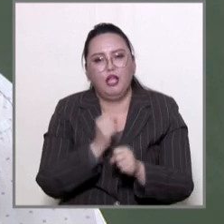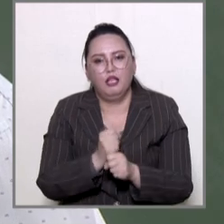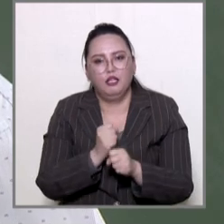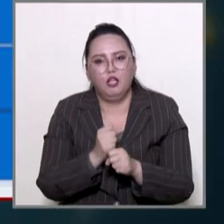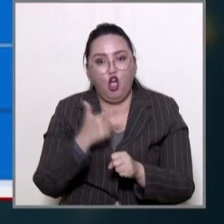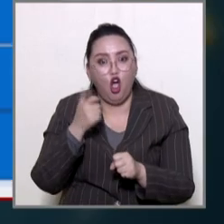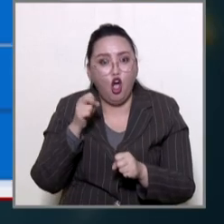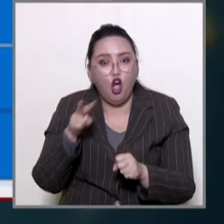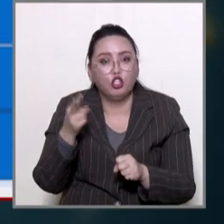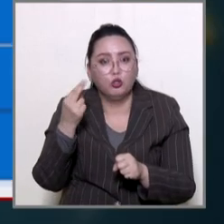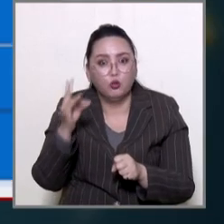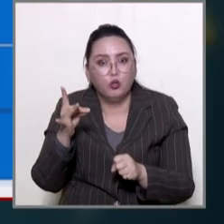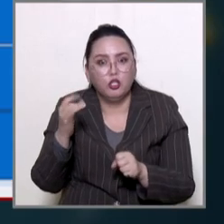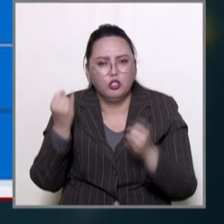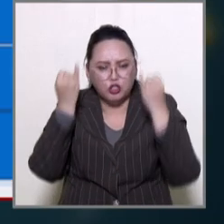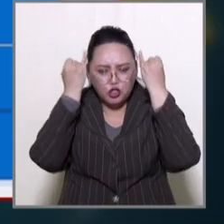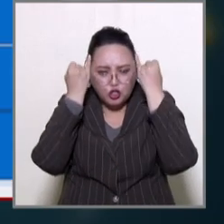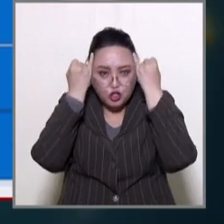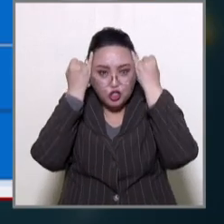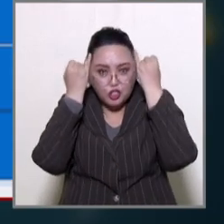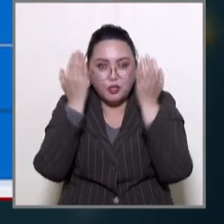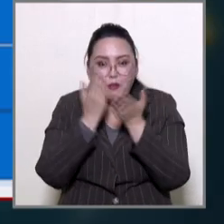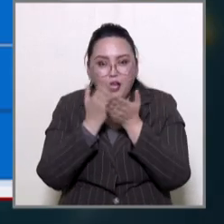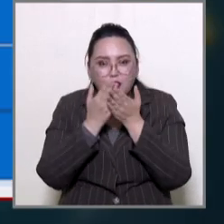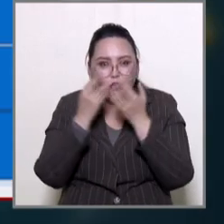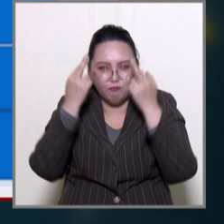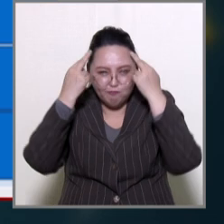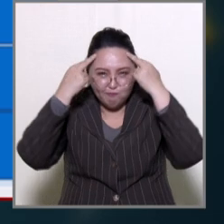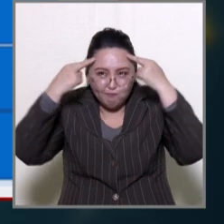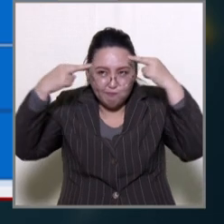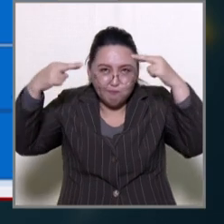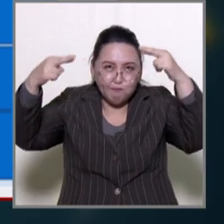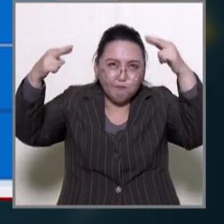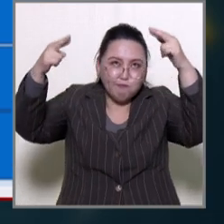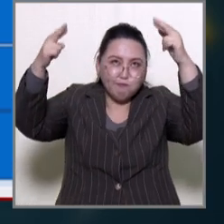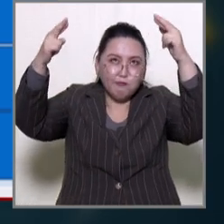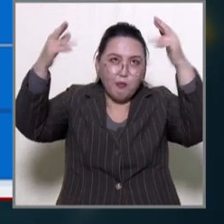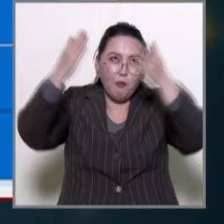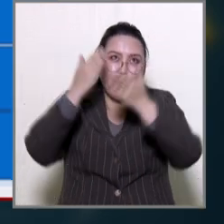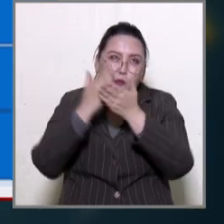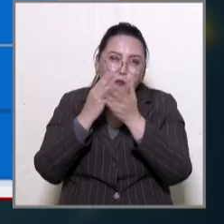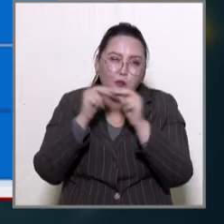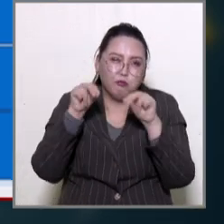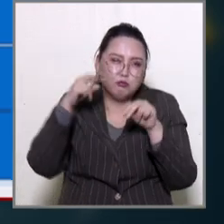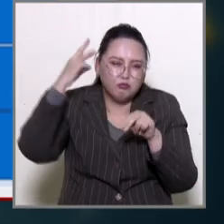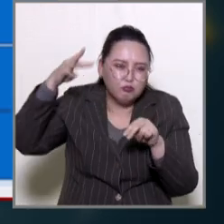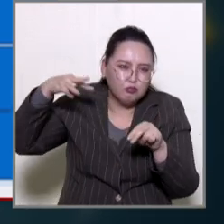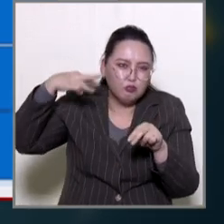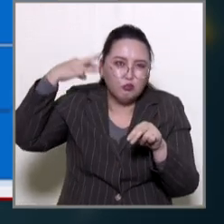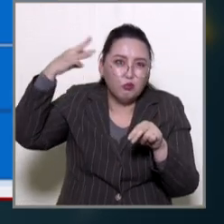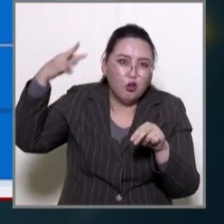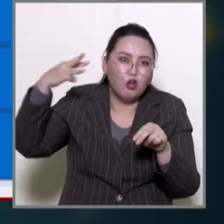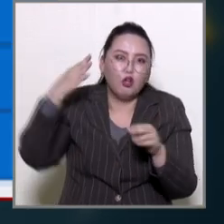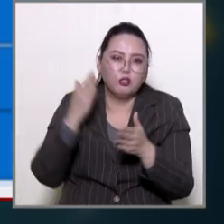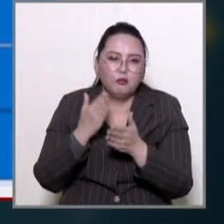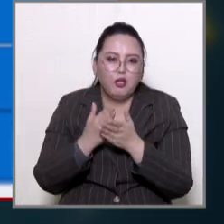нь ажиллая. Гол дүр маань ихэс төрөөд ишиг байх үедээ сүрлэг сайхан эвэртэй болох юмсан, эврээ чамлан их гонгилах болсон